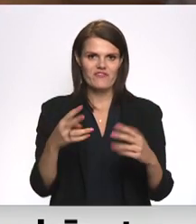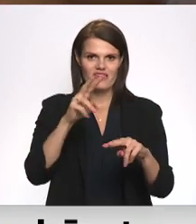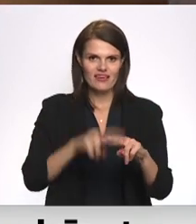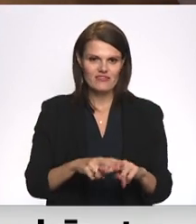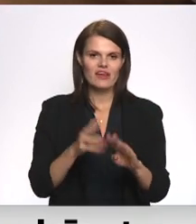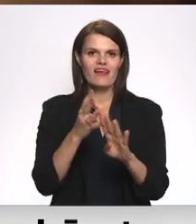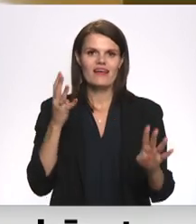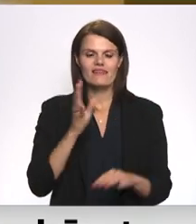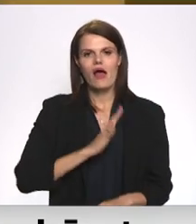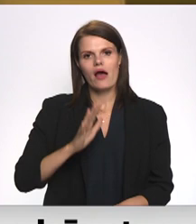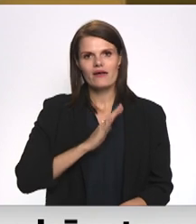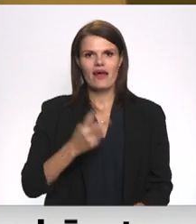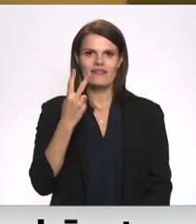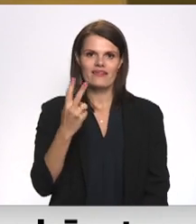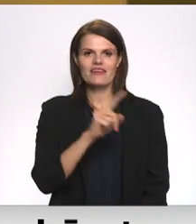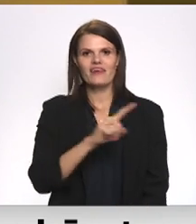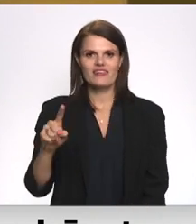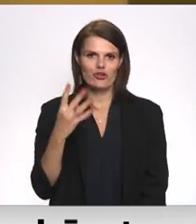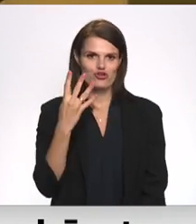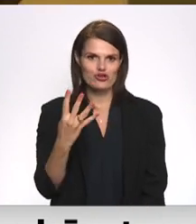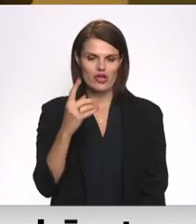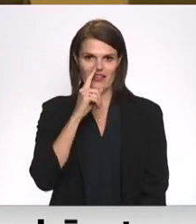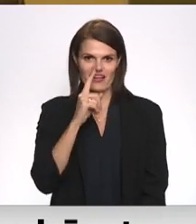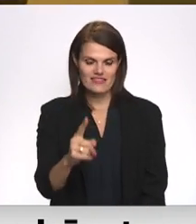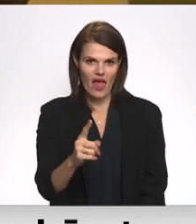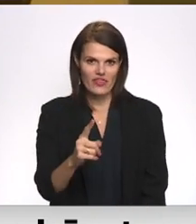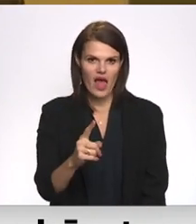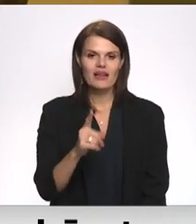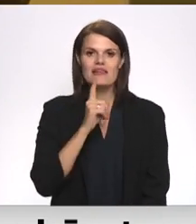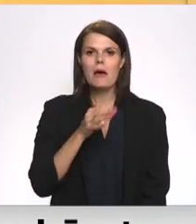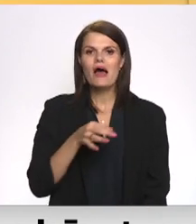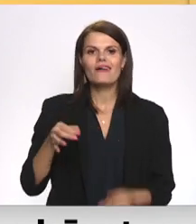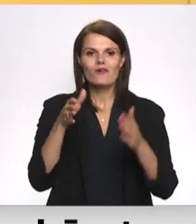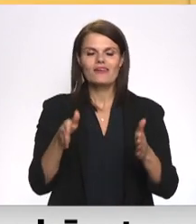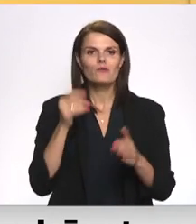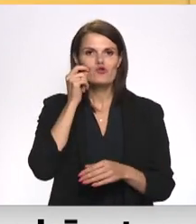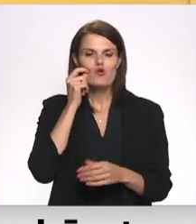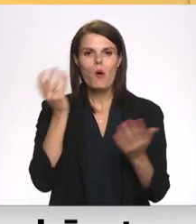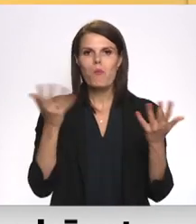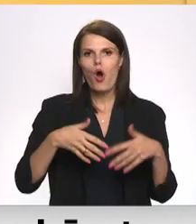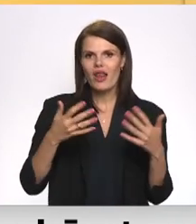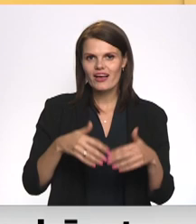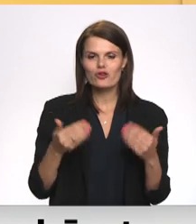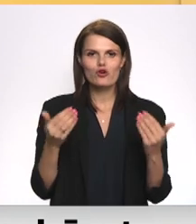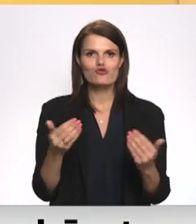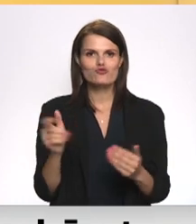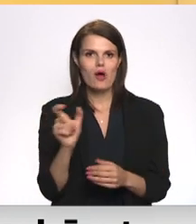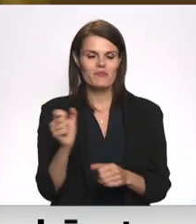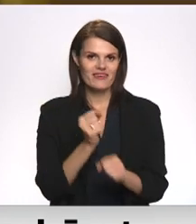rindā jāgaida vidēji 2 līdz 4 nedēļas. Liepājas reģionālās slimnīcas zobārstniecības poliklīnikā šobrīd